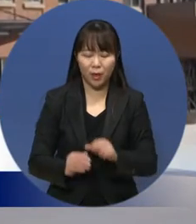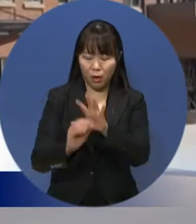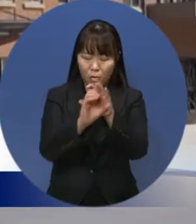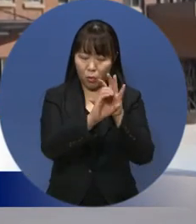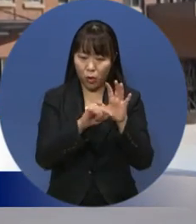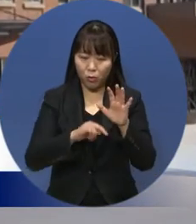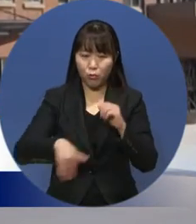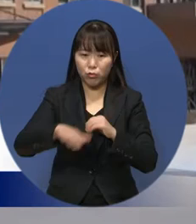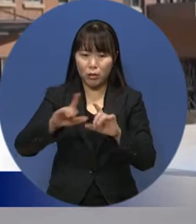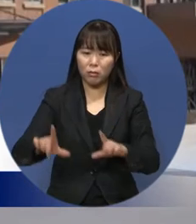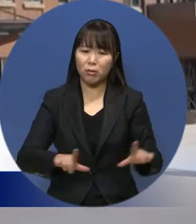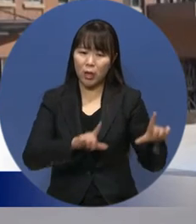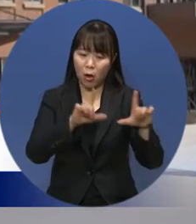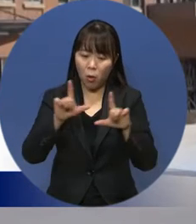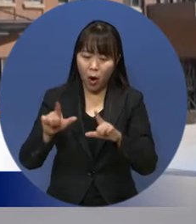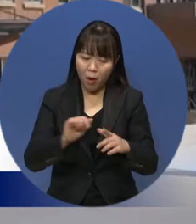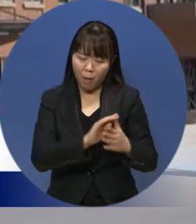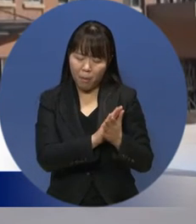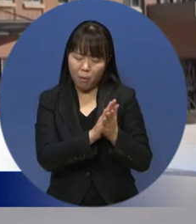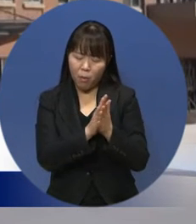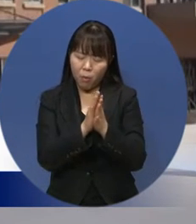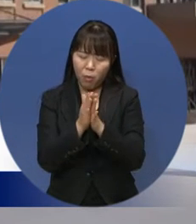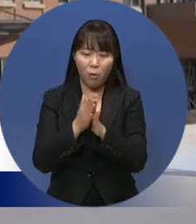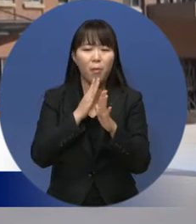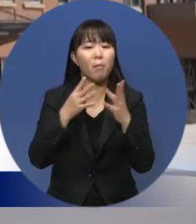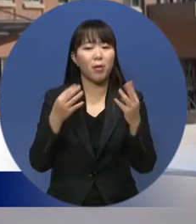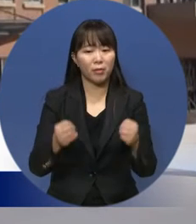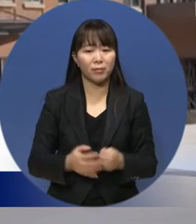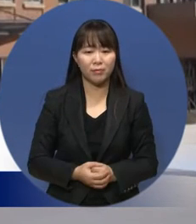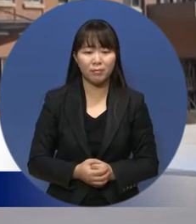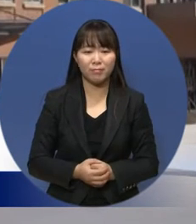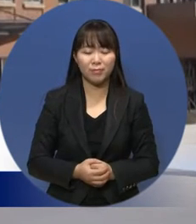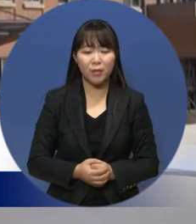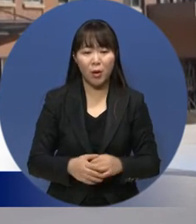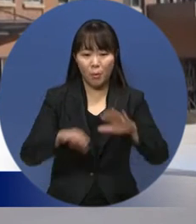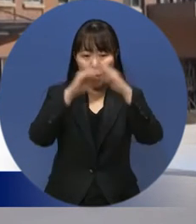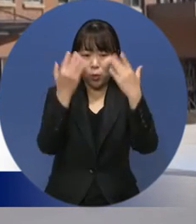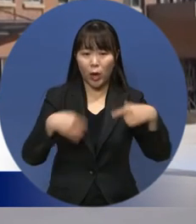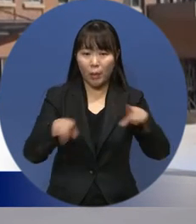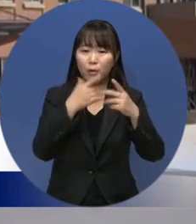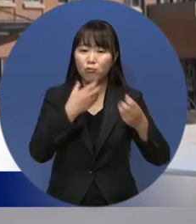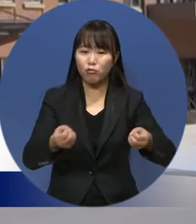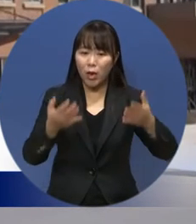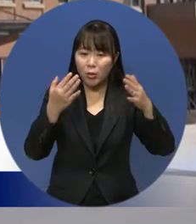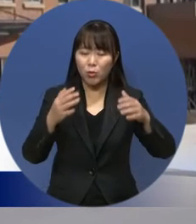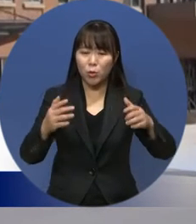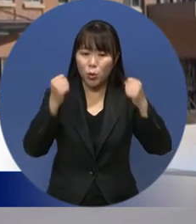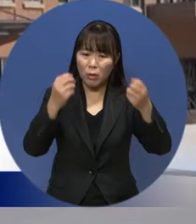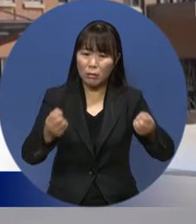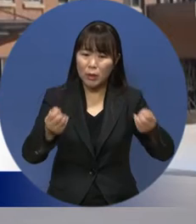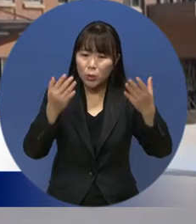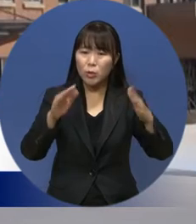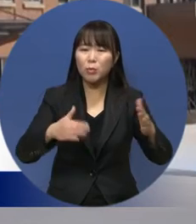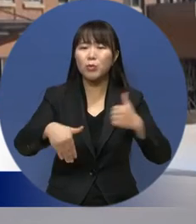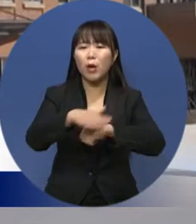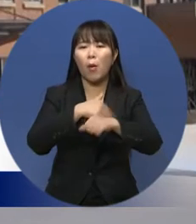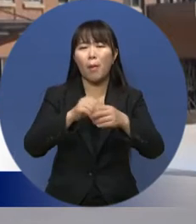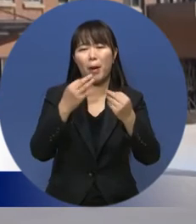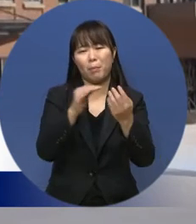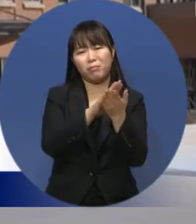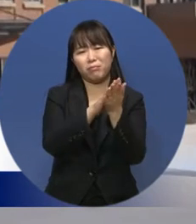그러나 이 군은 우리 생활에 많은 변화들을 가져왔는데요 다함께 모여 축하 하던 졸업식 또 많이 바뀐